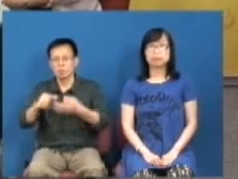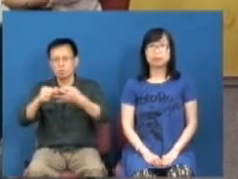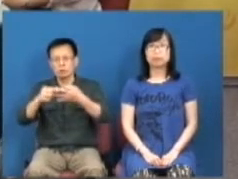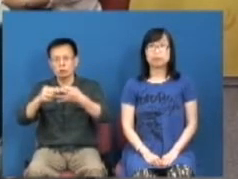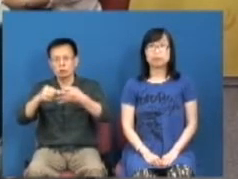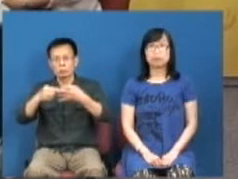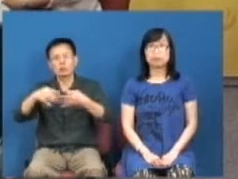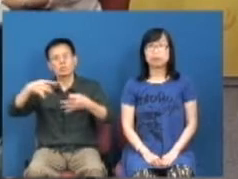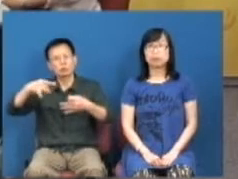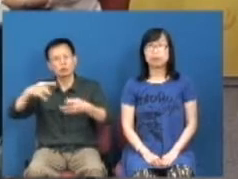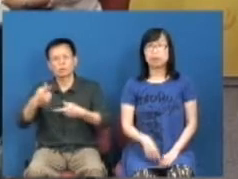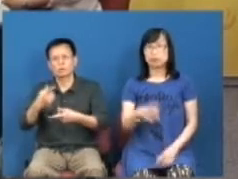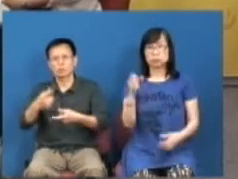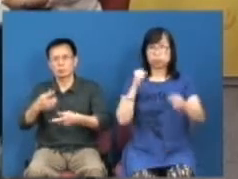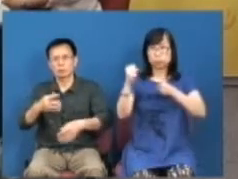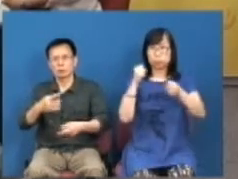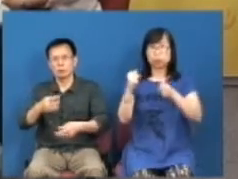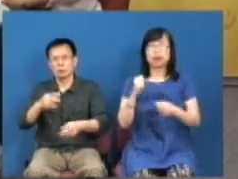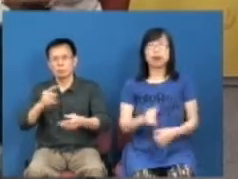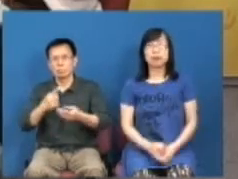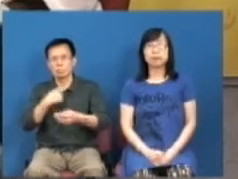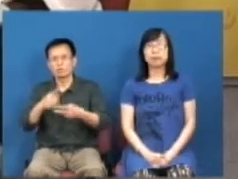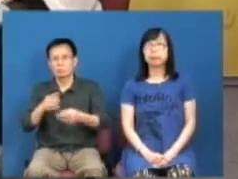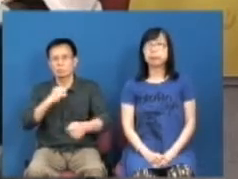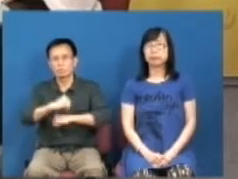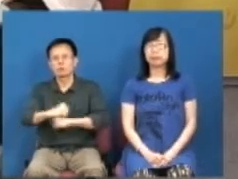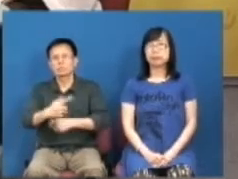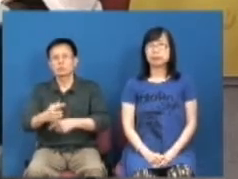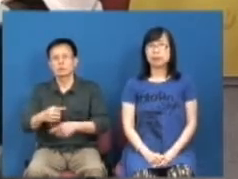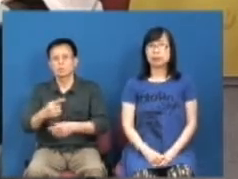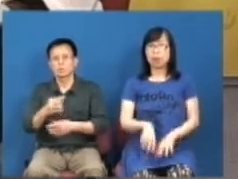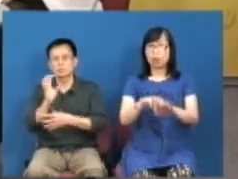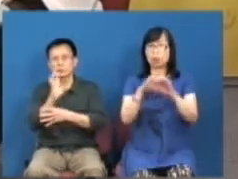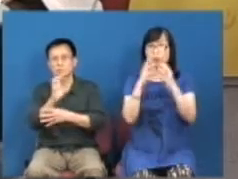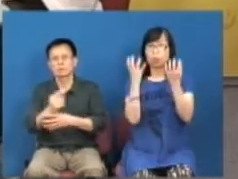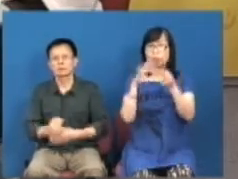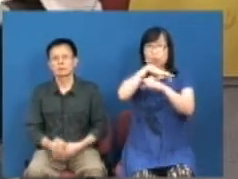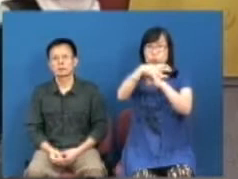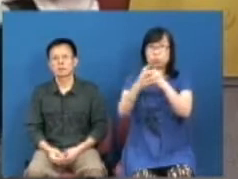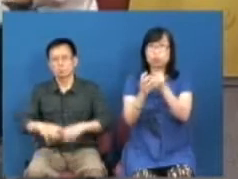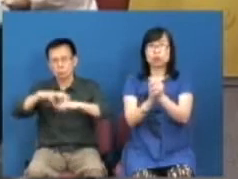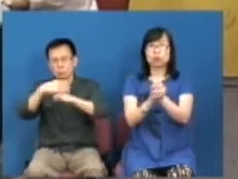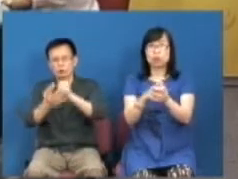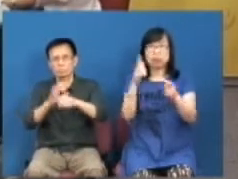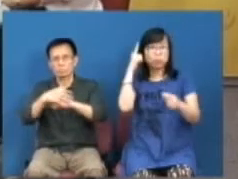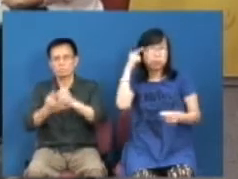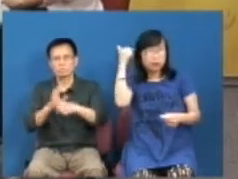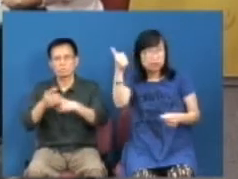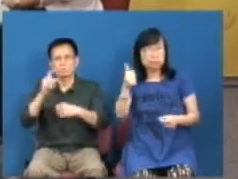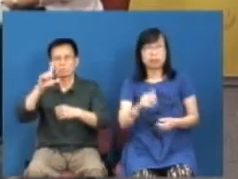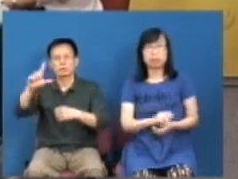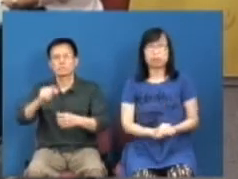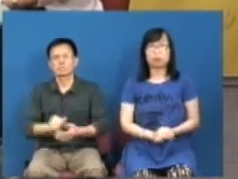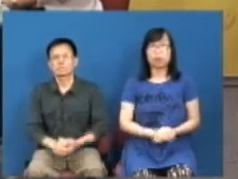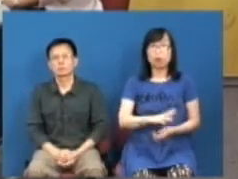以即係武打片，冇錯，嗰度以嚟講嘅。 喂，全球出，喂，全球知名啊，唔係即